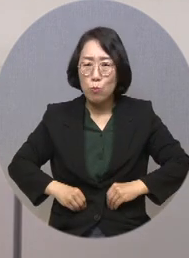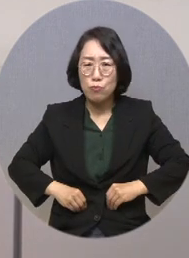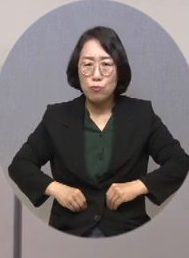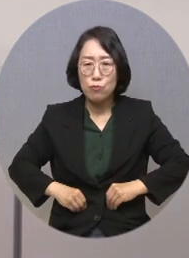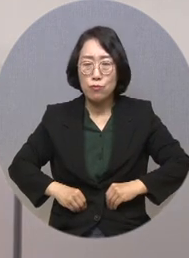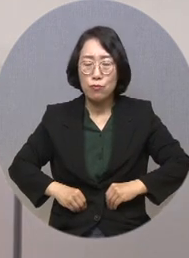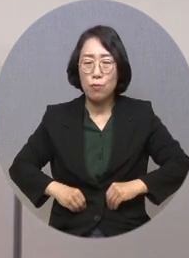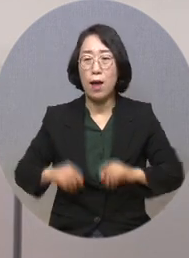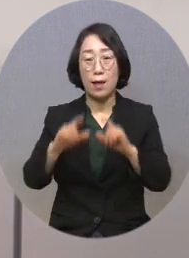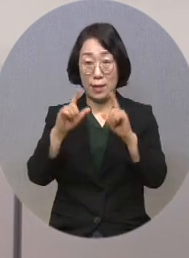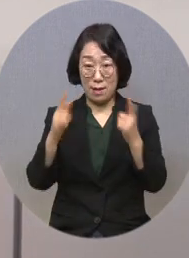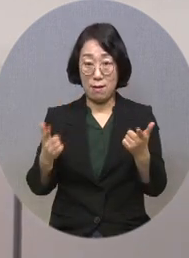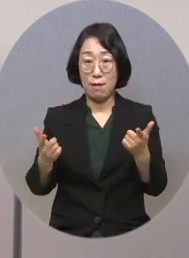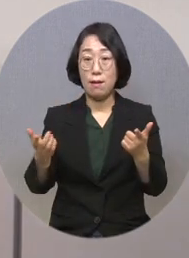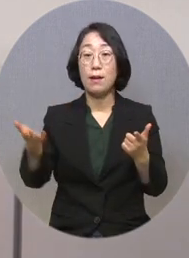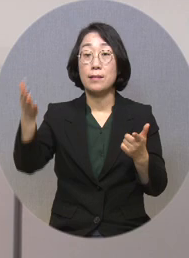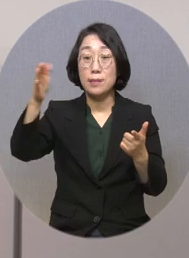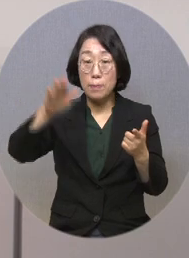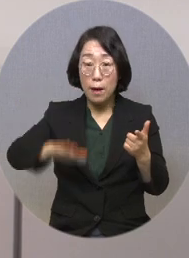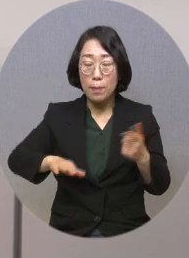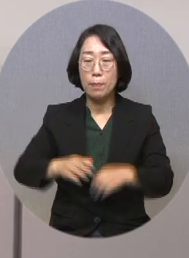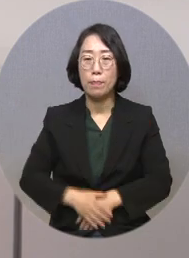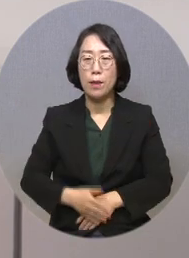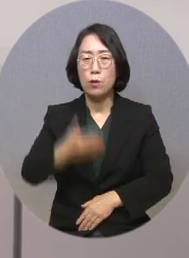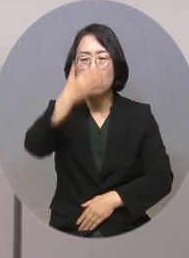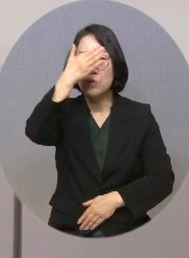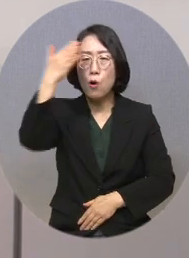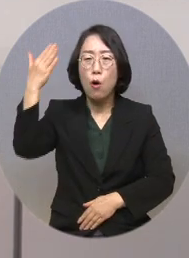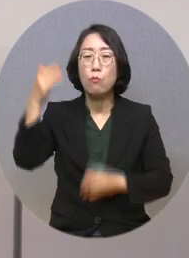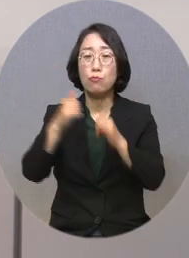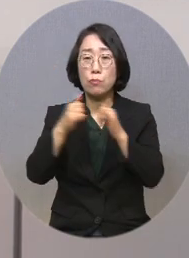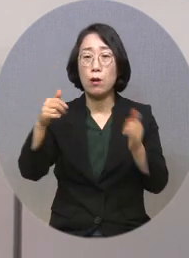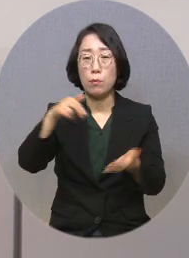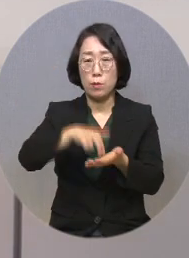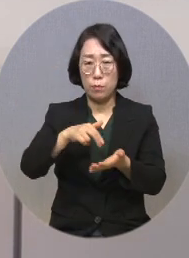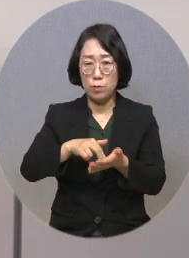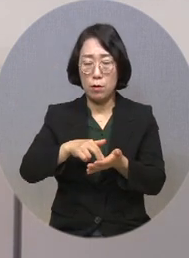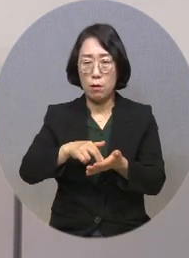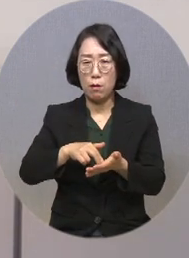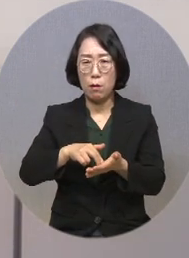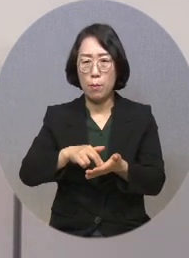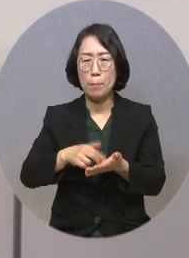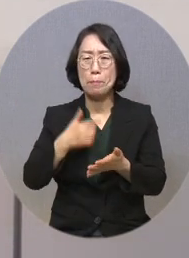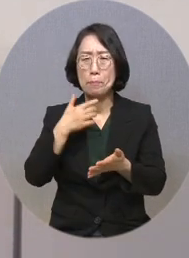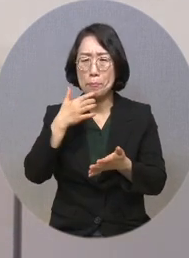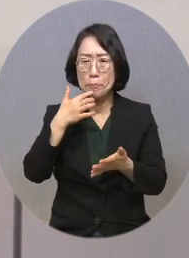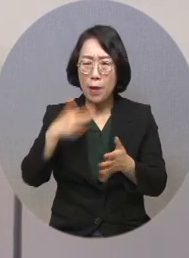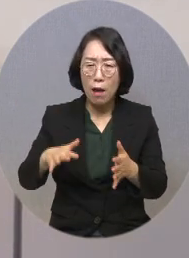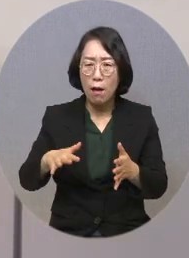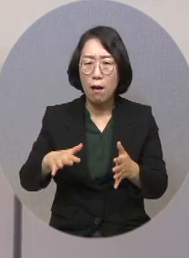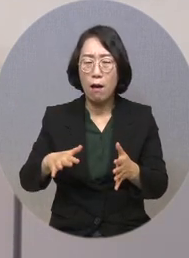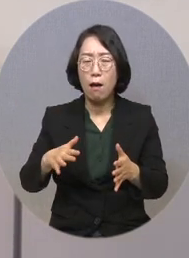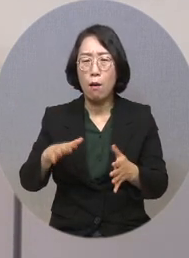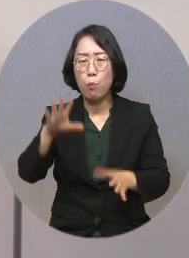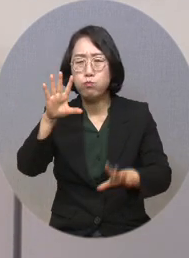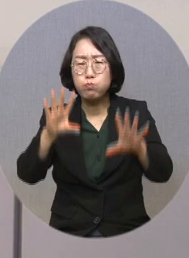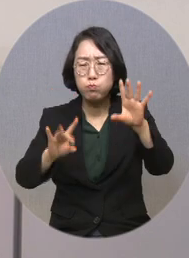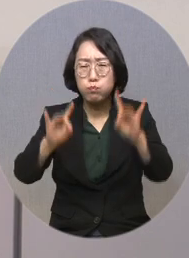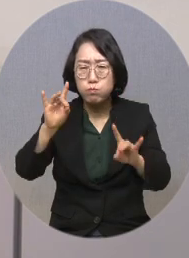아닙니다. 그러나 청년들은 허기를 느끼고 있습니다. 미래가